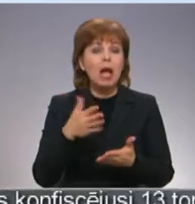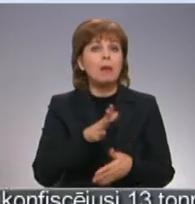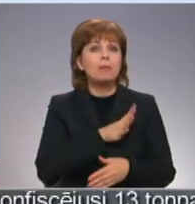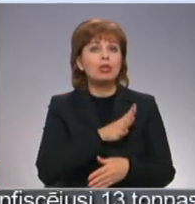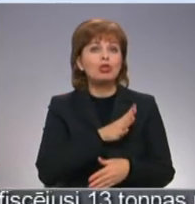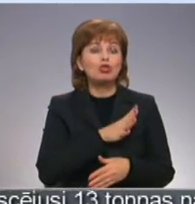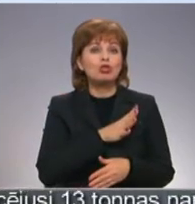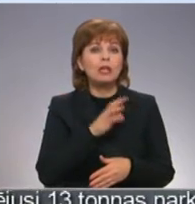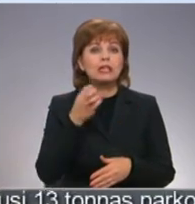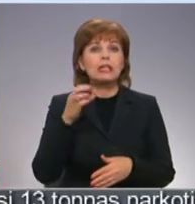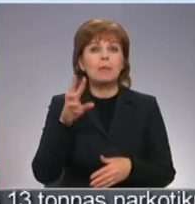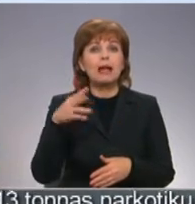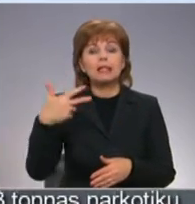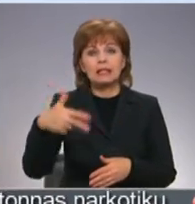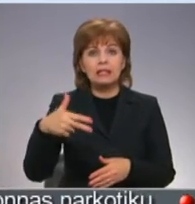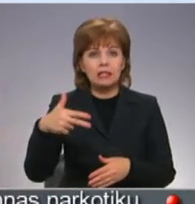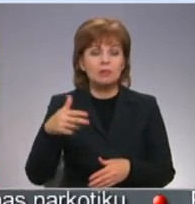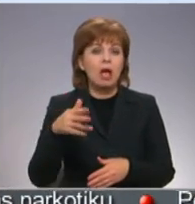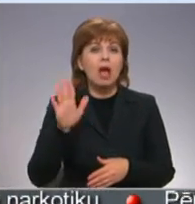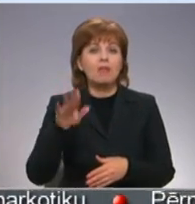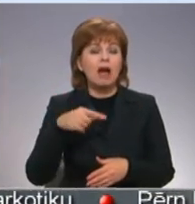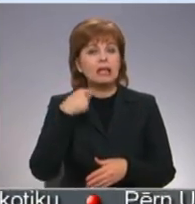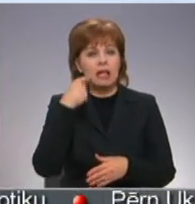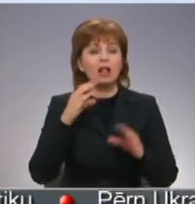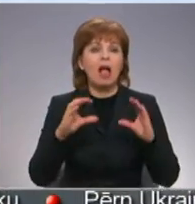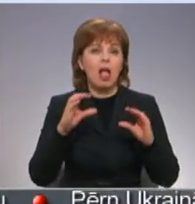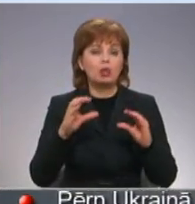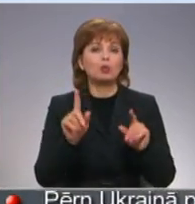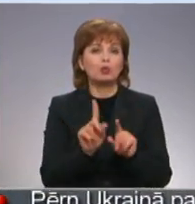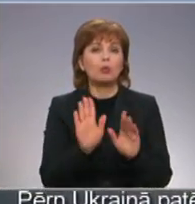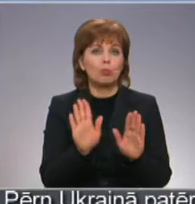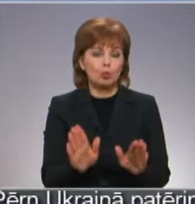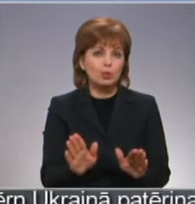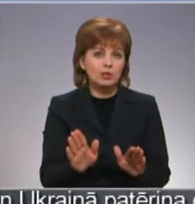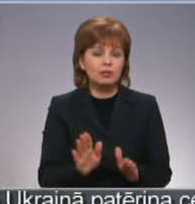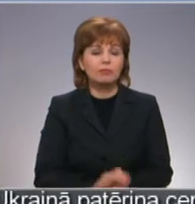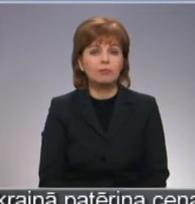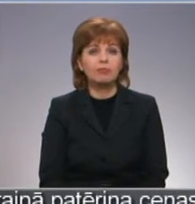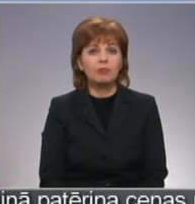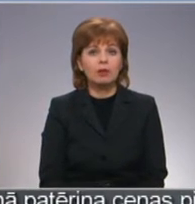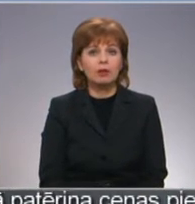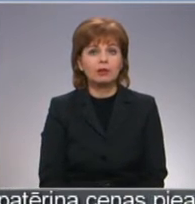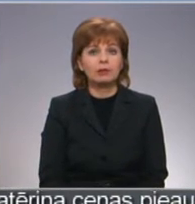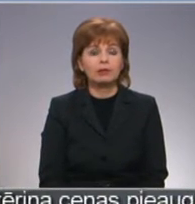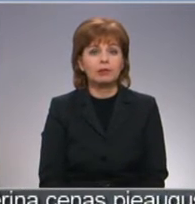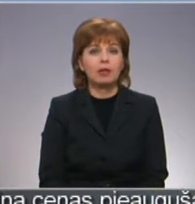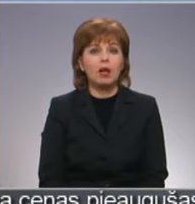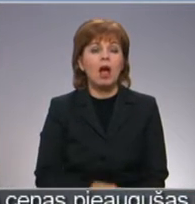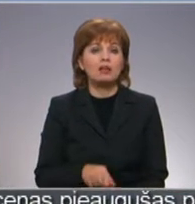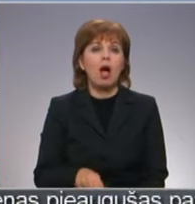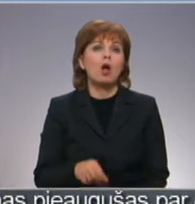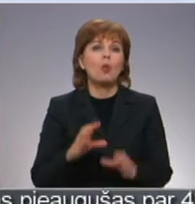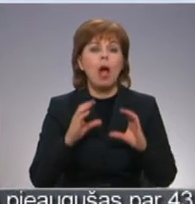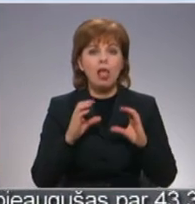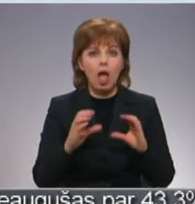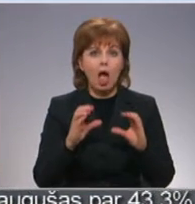kādi centimetri 30, tad nekas, vēl ilgi ledus turēsies. Tad tako ļoti na mašīni možna iekāpt,